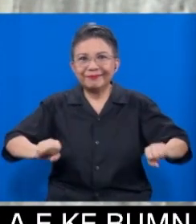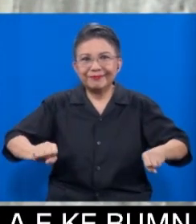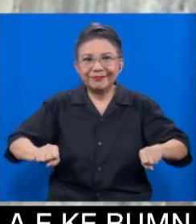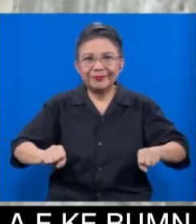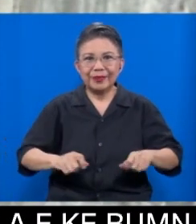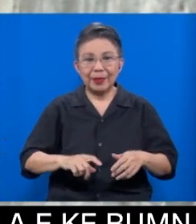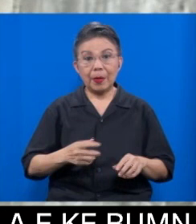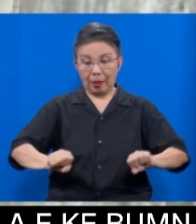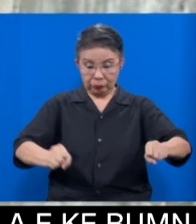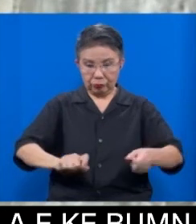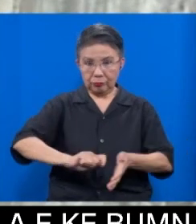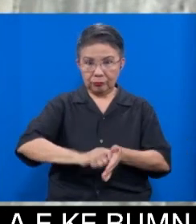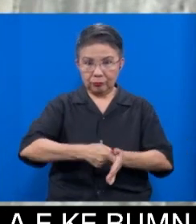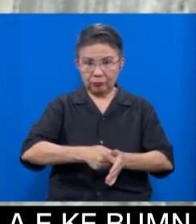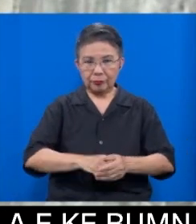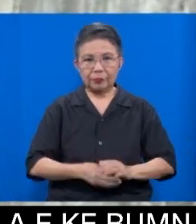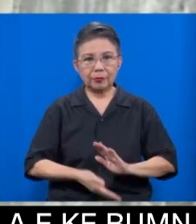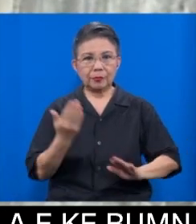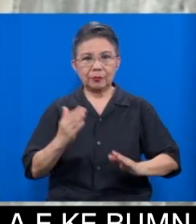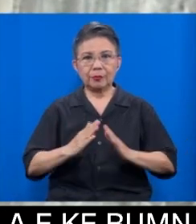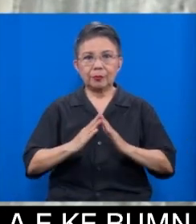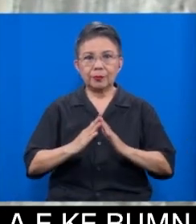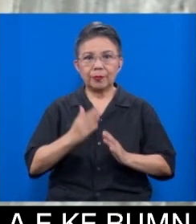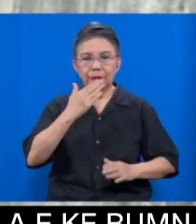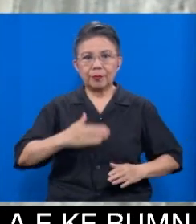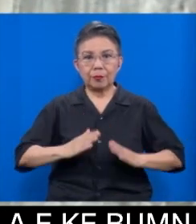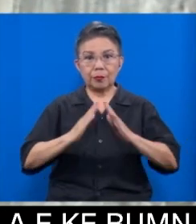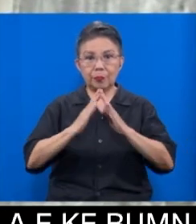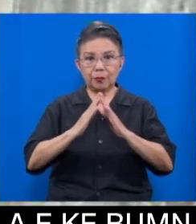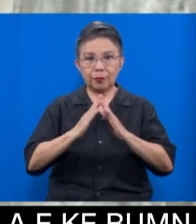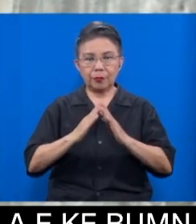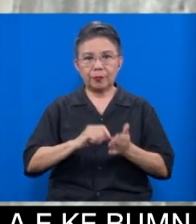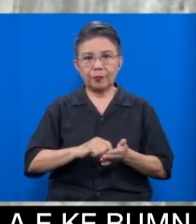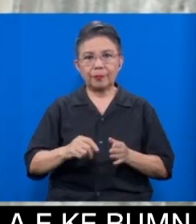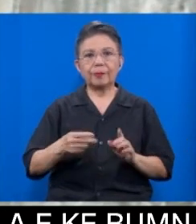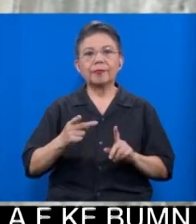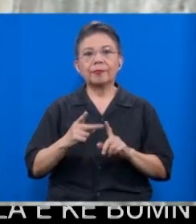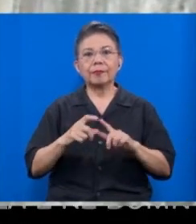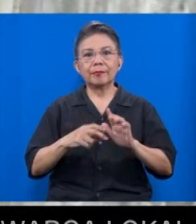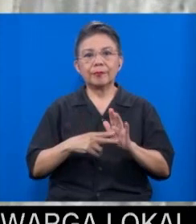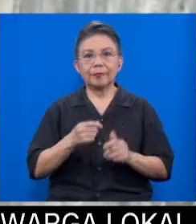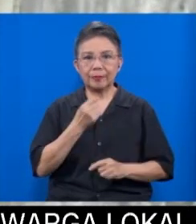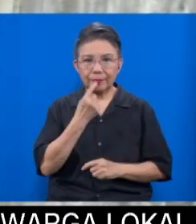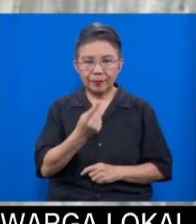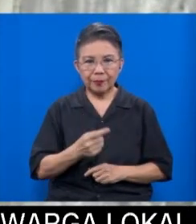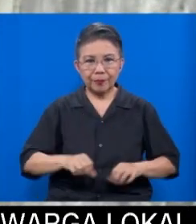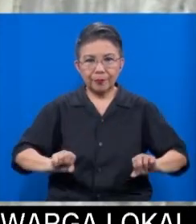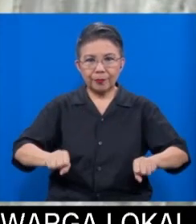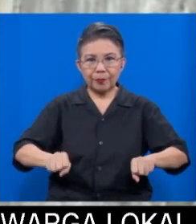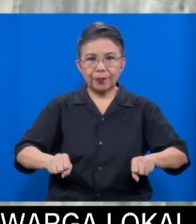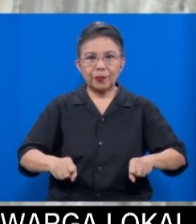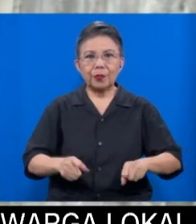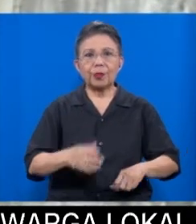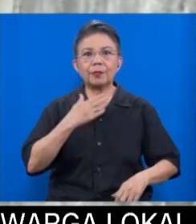dalam terkunci stang keluar rumah. Pemilik rumah bernama Hana yang ditemui Rabu 8 Juni menuturkan, sepeda motor yang dicuri